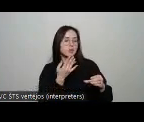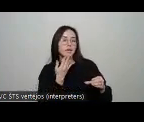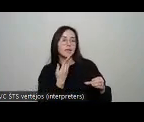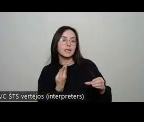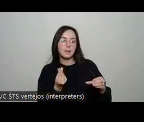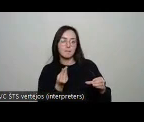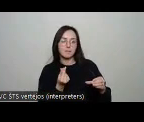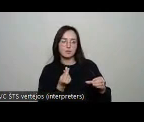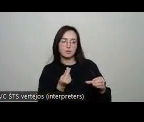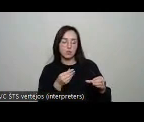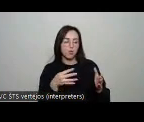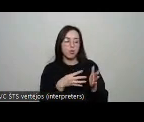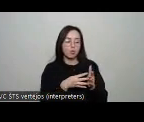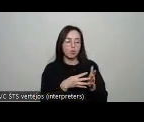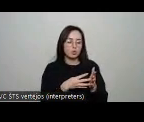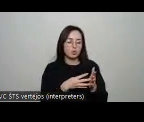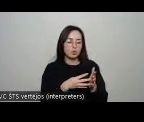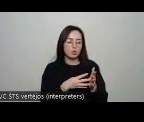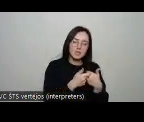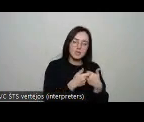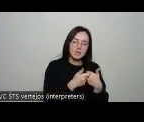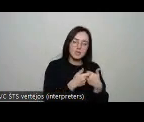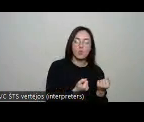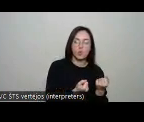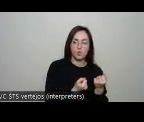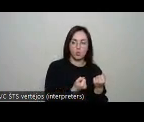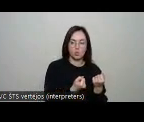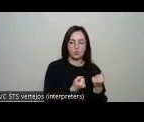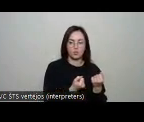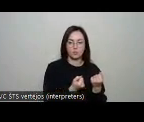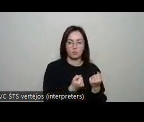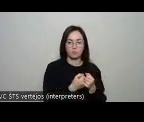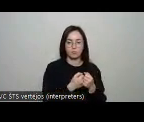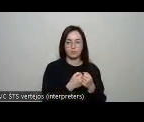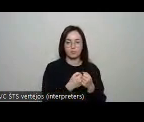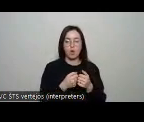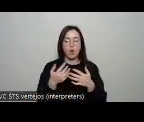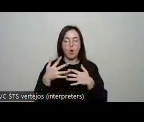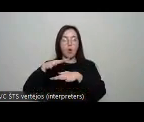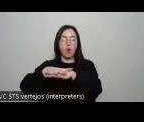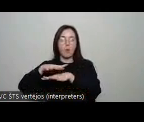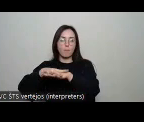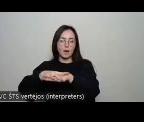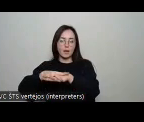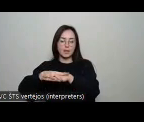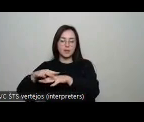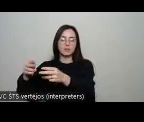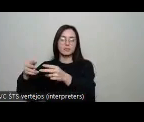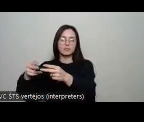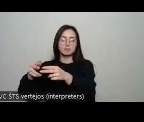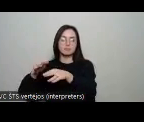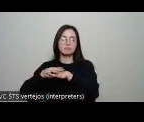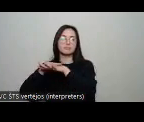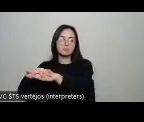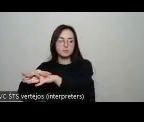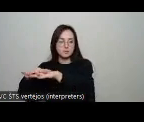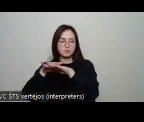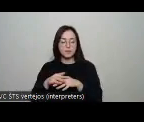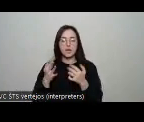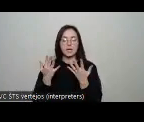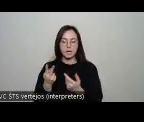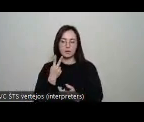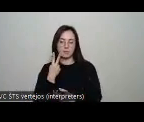kortelės, nes nesimato, kiek pinigų ateina, taip aiškiai ir kiek jų išeina.